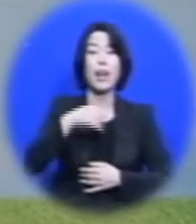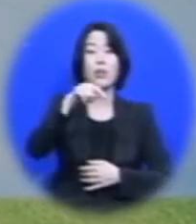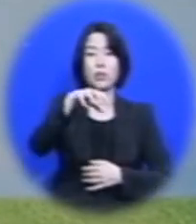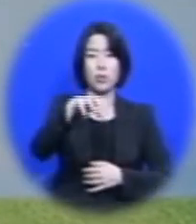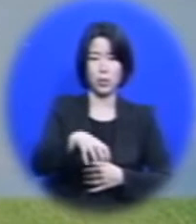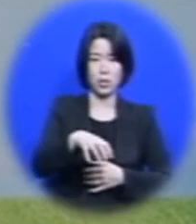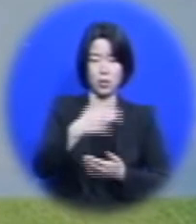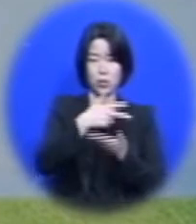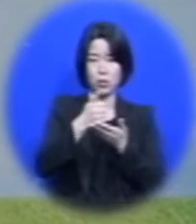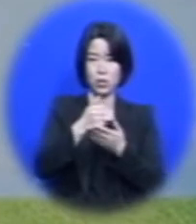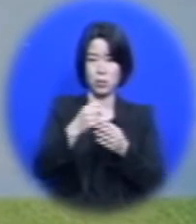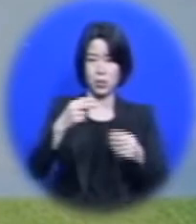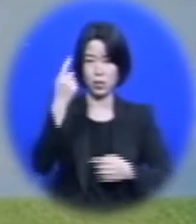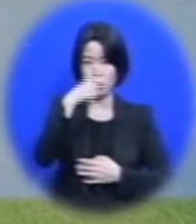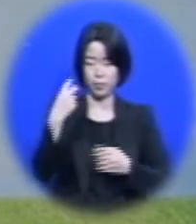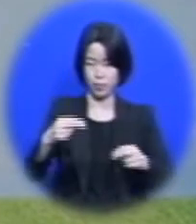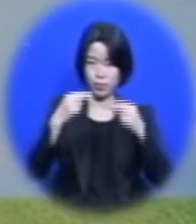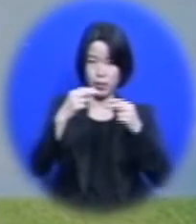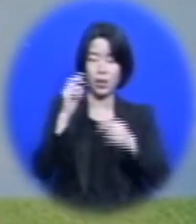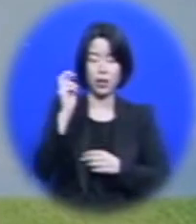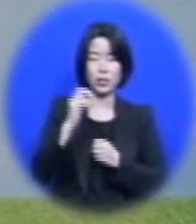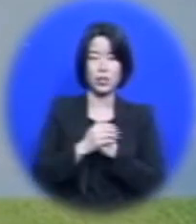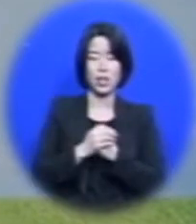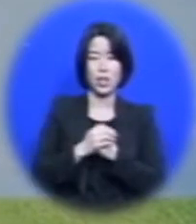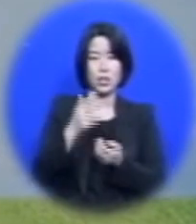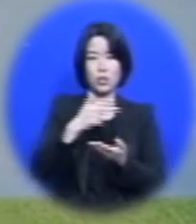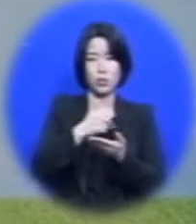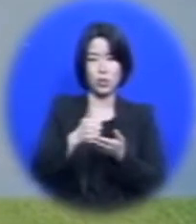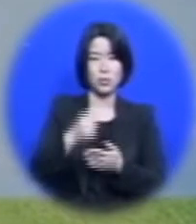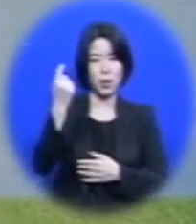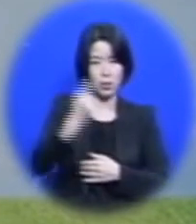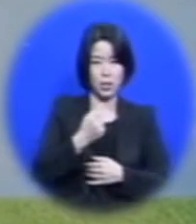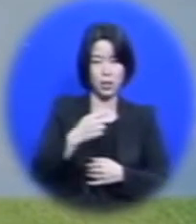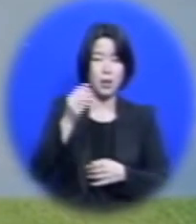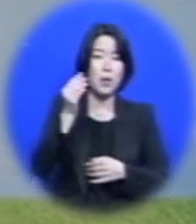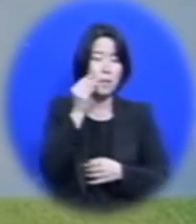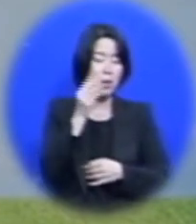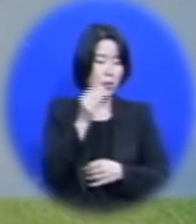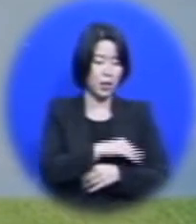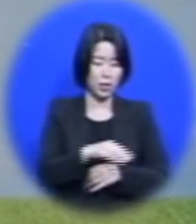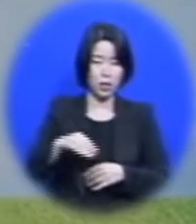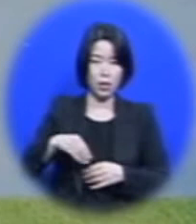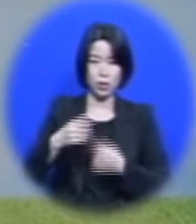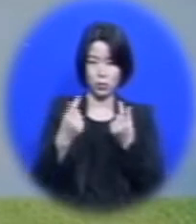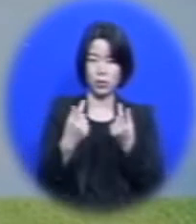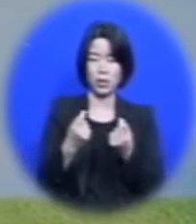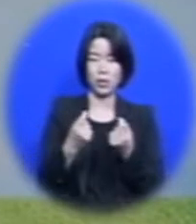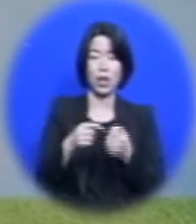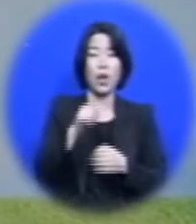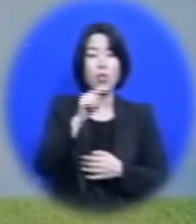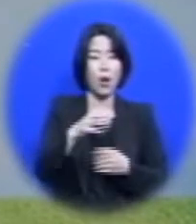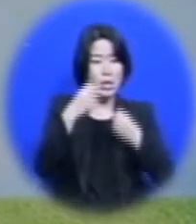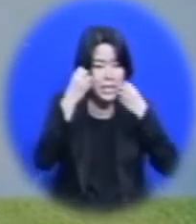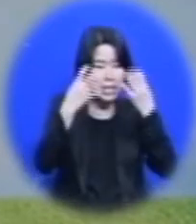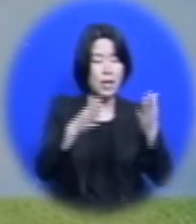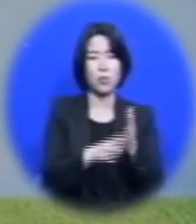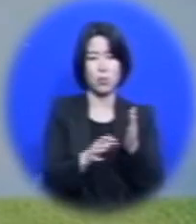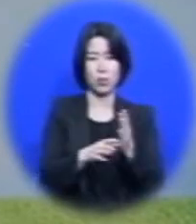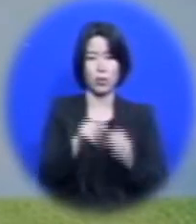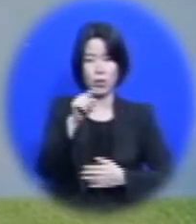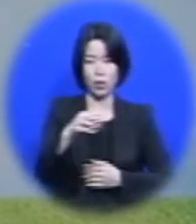주님을 대면한 것이다. 주님의 임재는 피부에 와닿을 정도로 생생했다. 너는 새로운 피조물이고 새로운